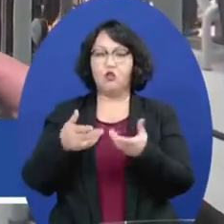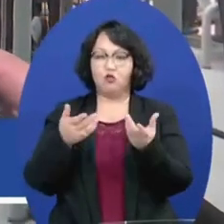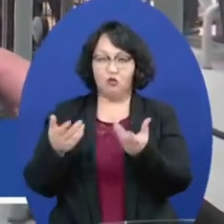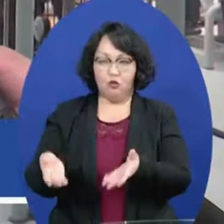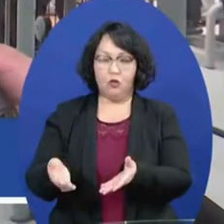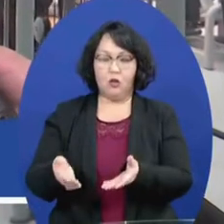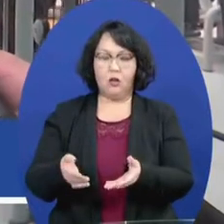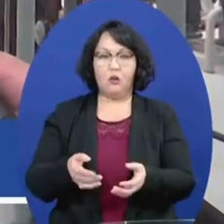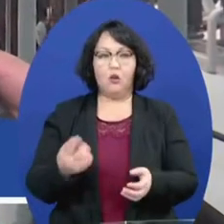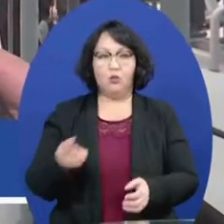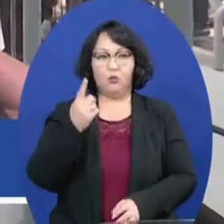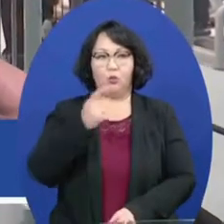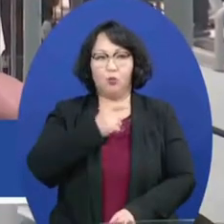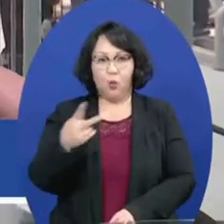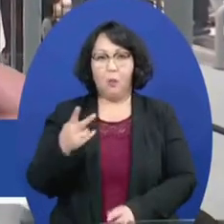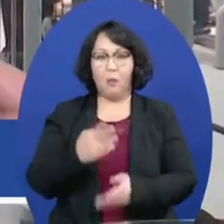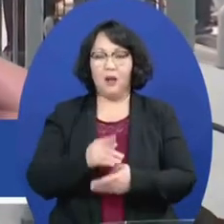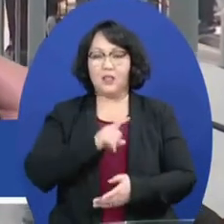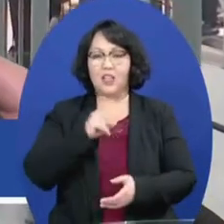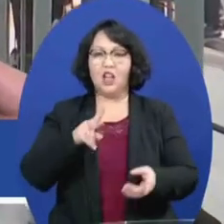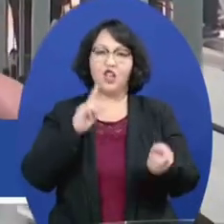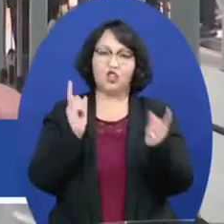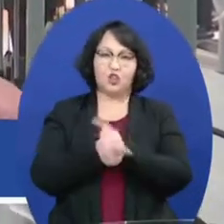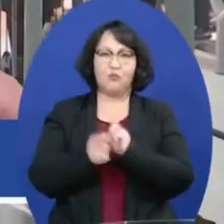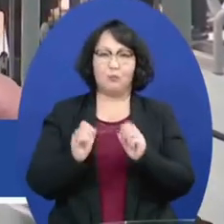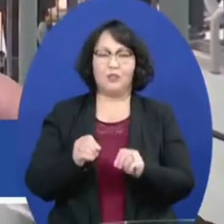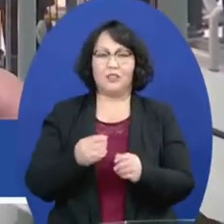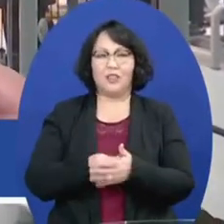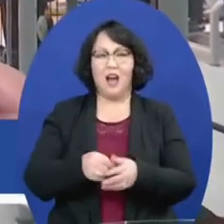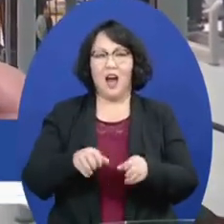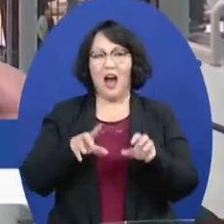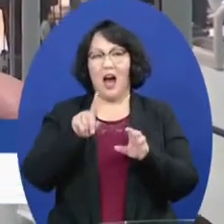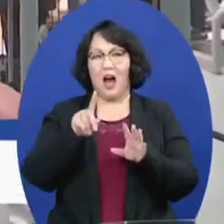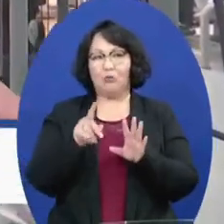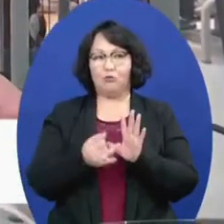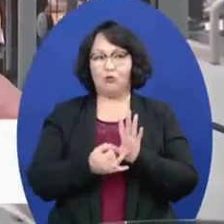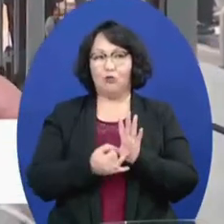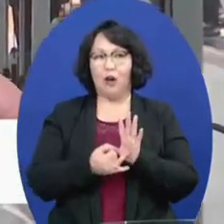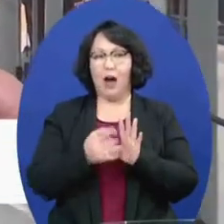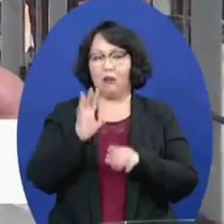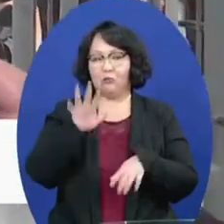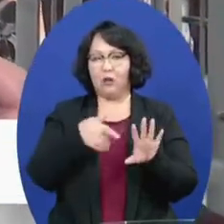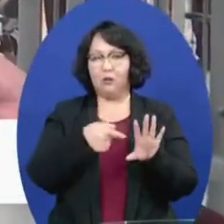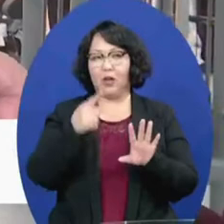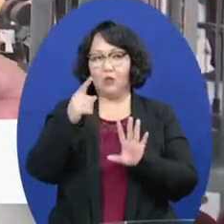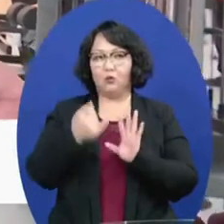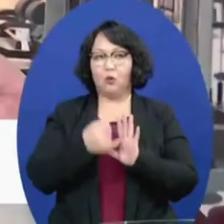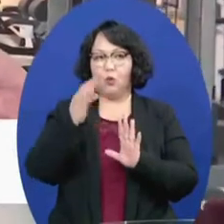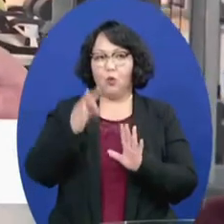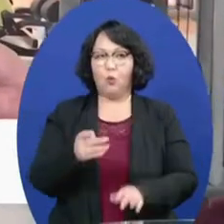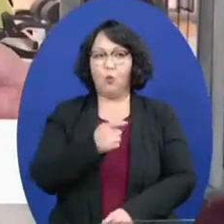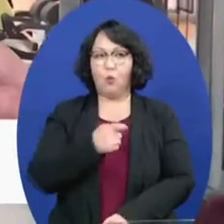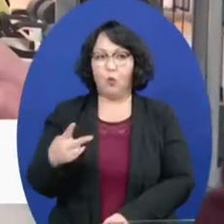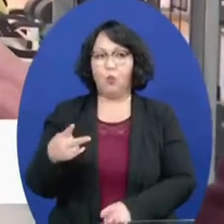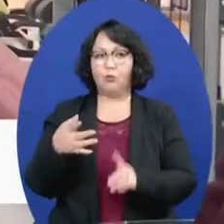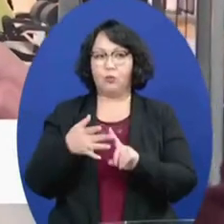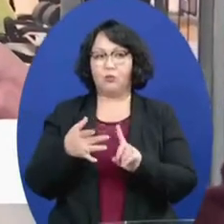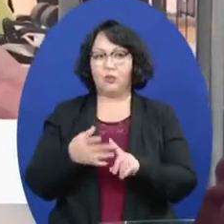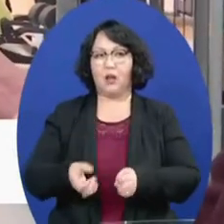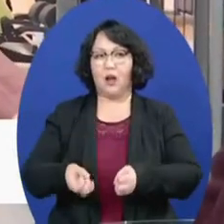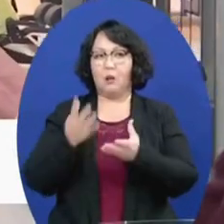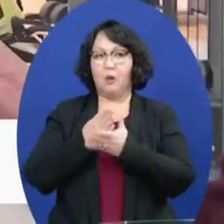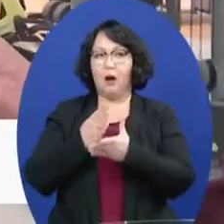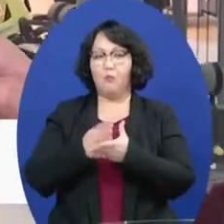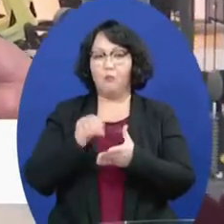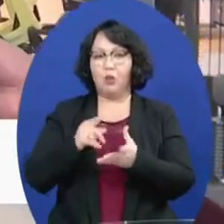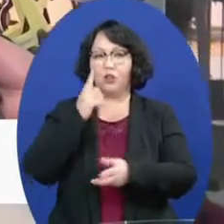хүүтэй байгаа зээлээ сольж болно гэсэн. Одоо нэг өөрлөл 17 тийм ээ 15-аас 16% хүүтэй зээл дунджаар гарч байгаа бол